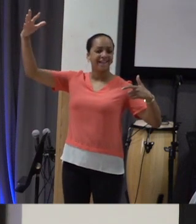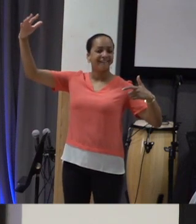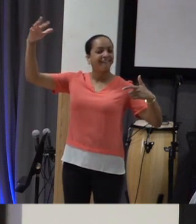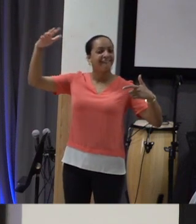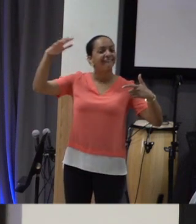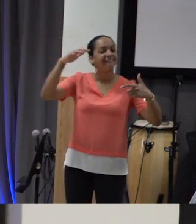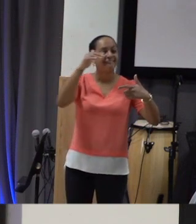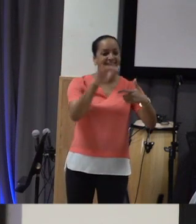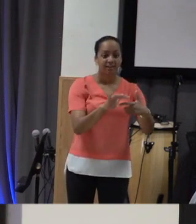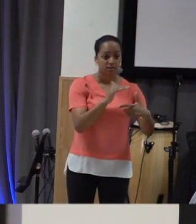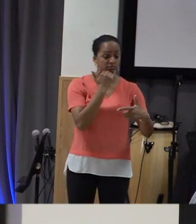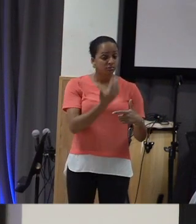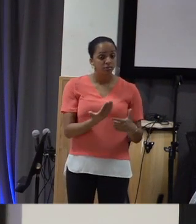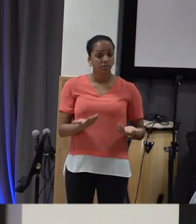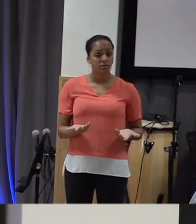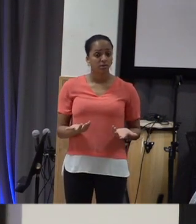Je vous mets au défi de prier après une dispute.